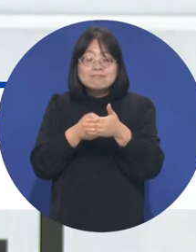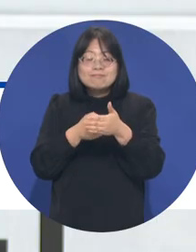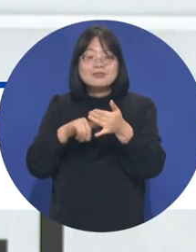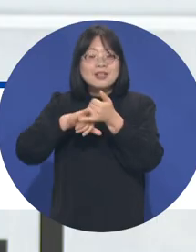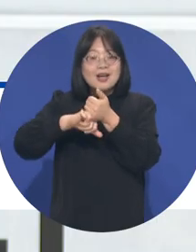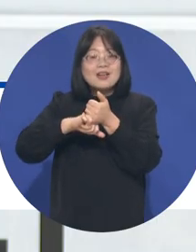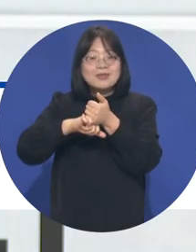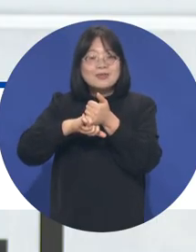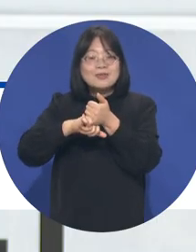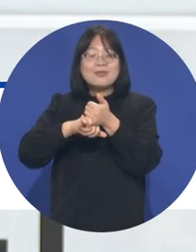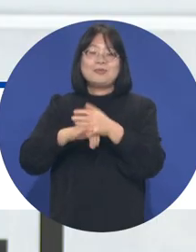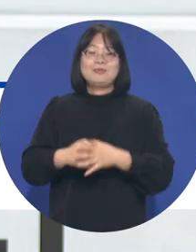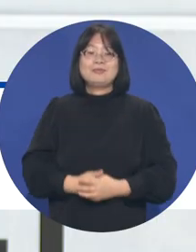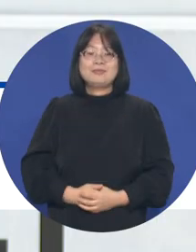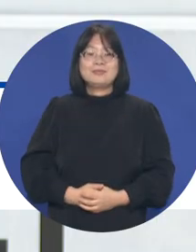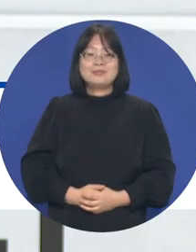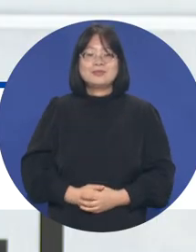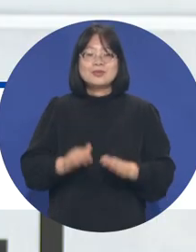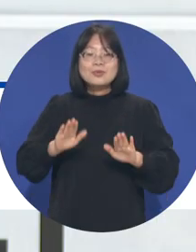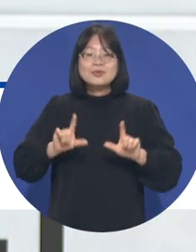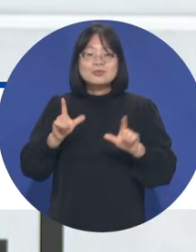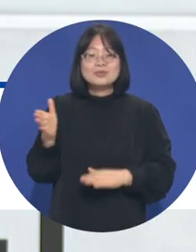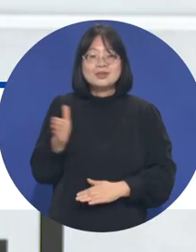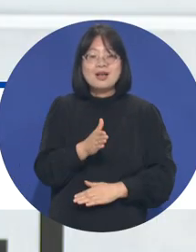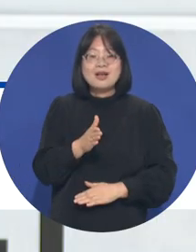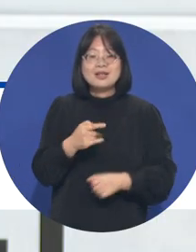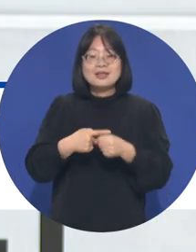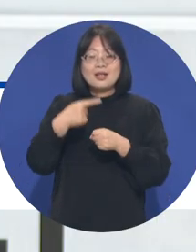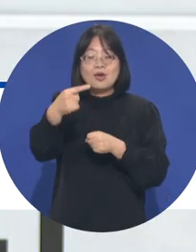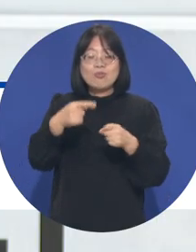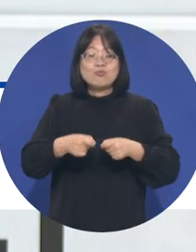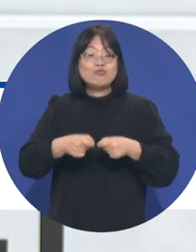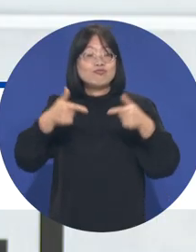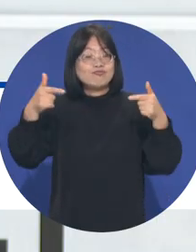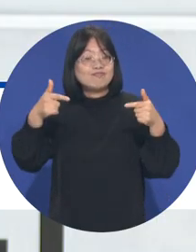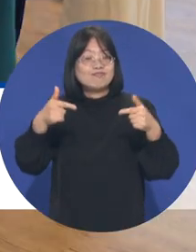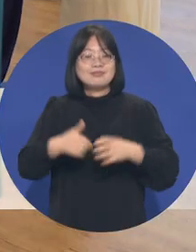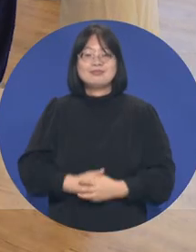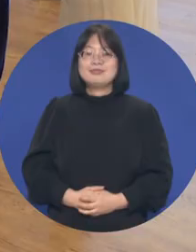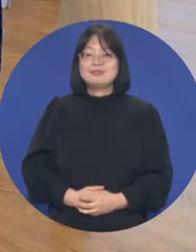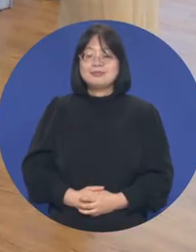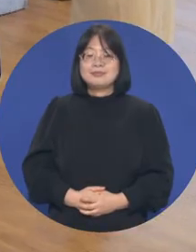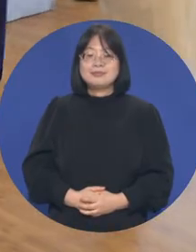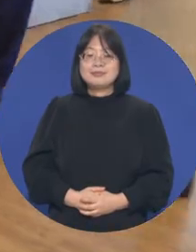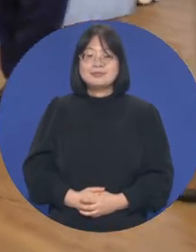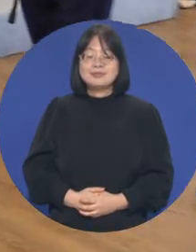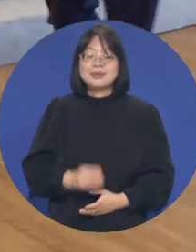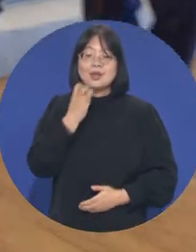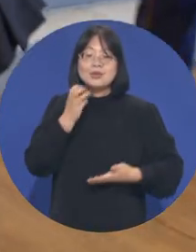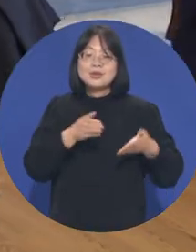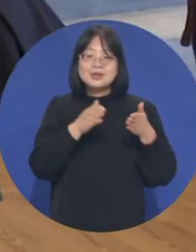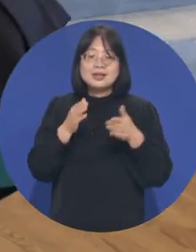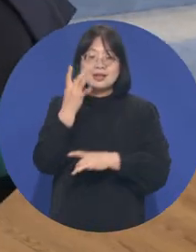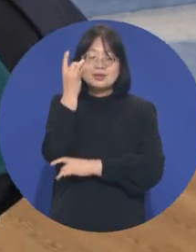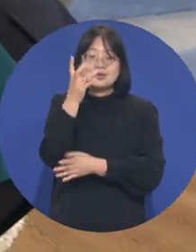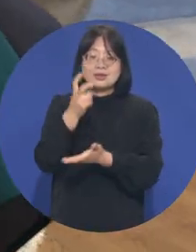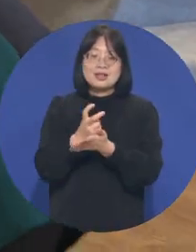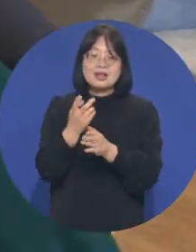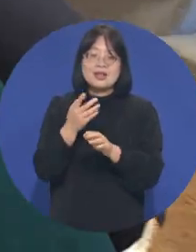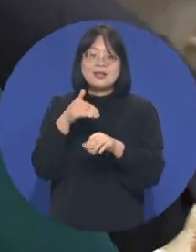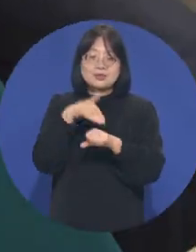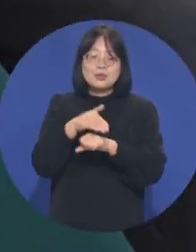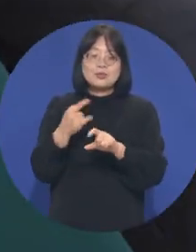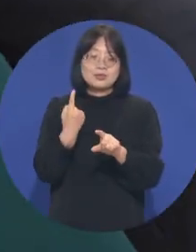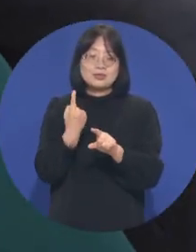추진하겠다는 약속을 드립니다. 금년부터 해서 내년에 확대하겠다는 말씀을. 이처럼 돈은 기존 제도의 정비와